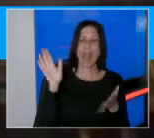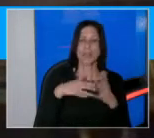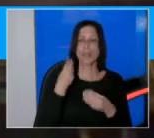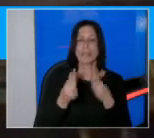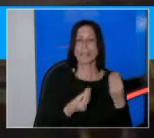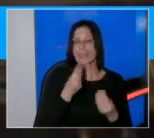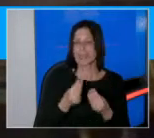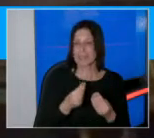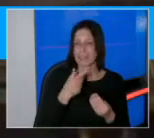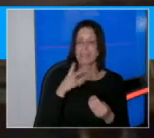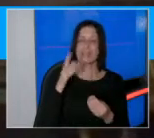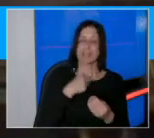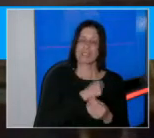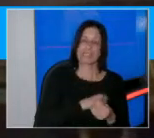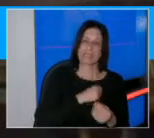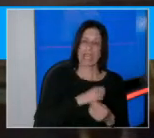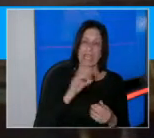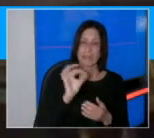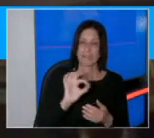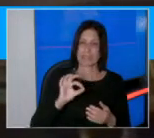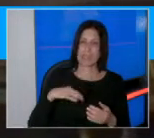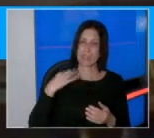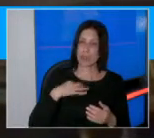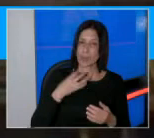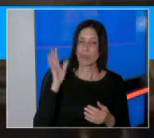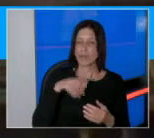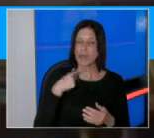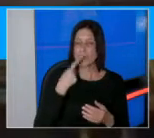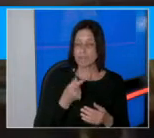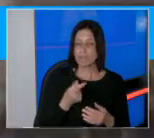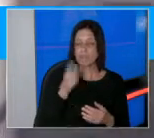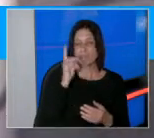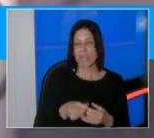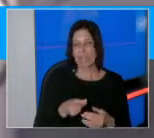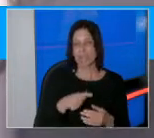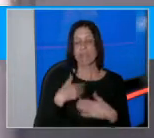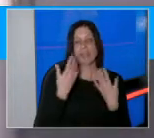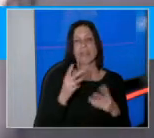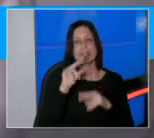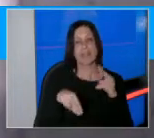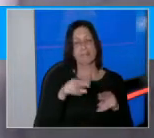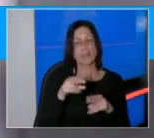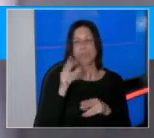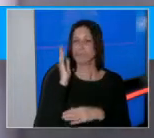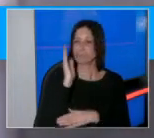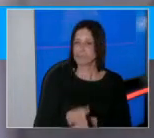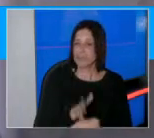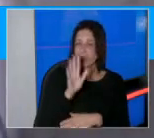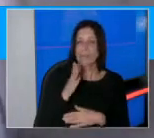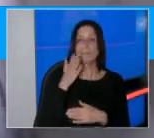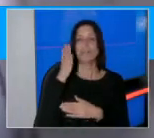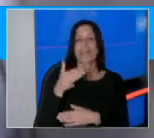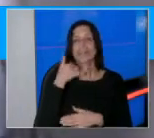משרד הבריאות, למרות שהתחייב להנגיש טיפול אונליין, ולאפשר באמת גם פנייה טלפונית